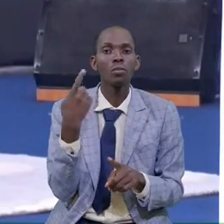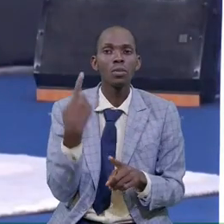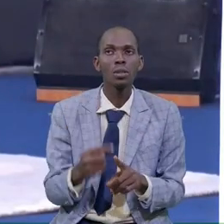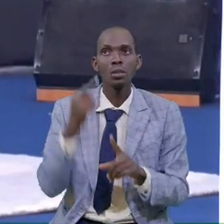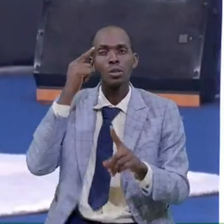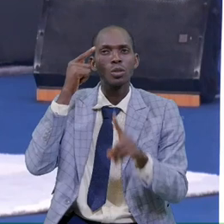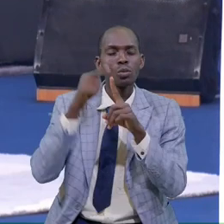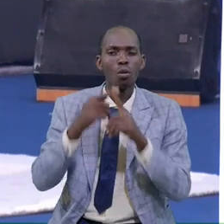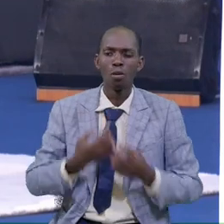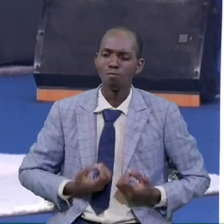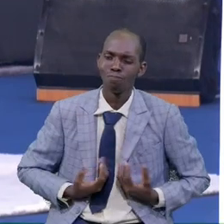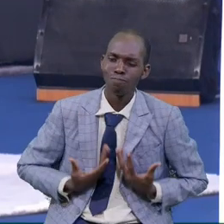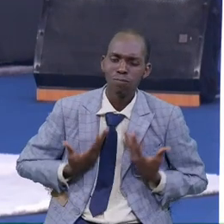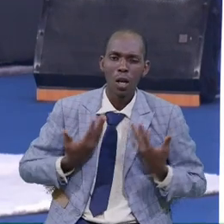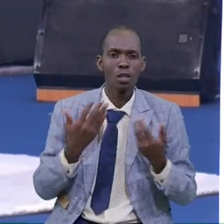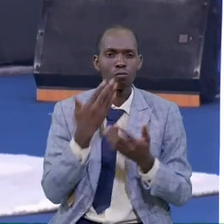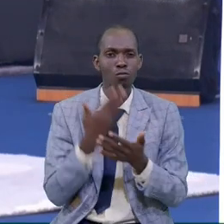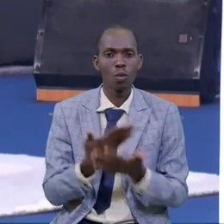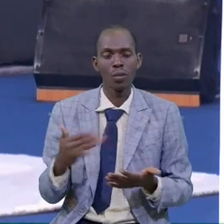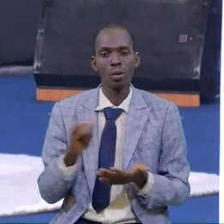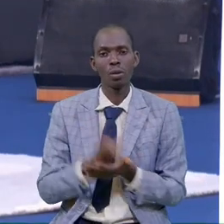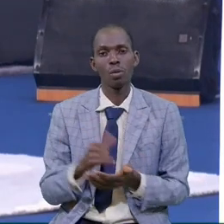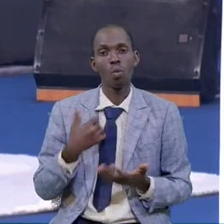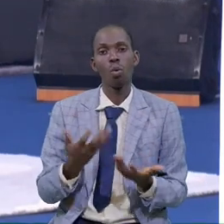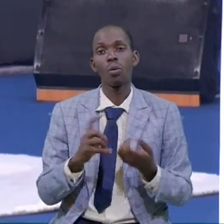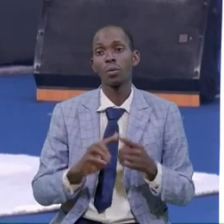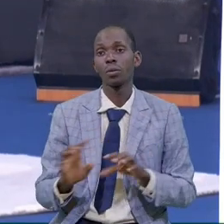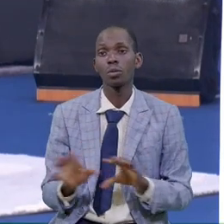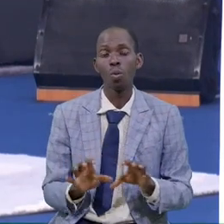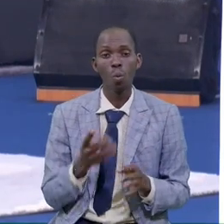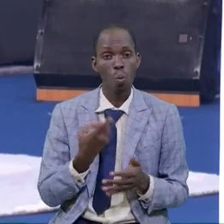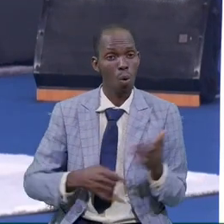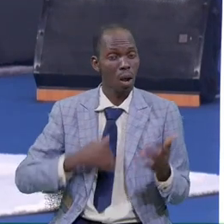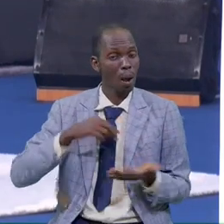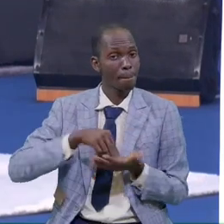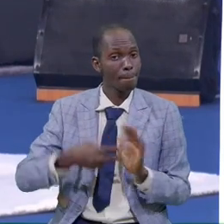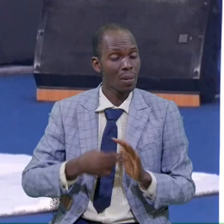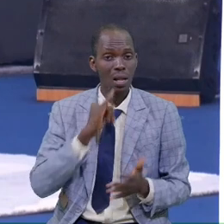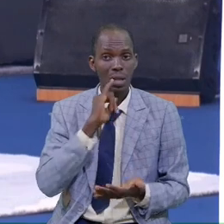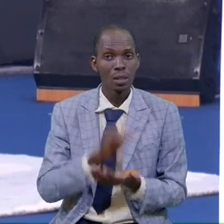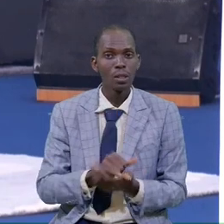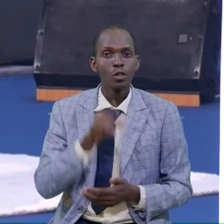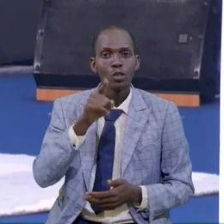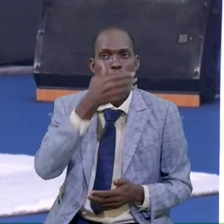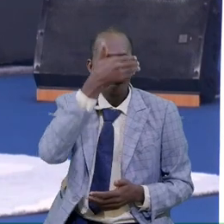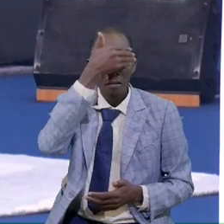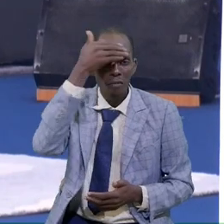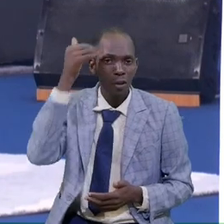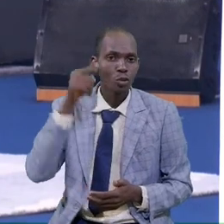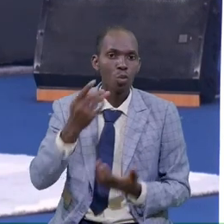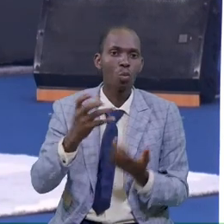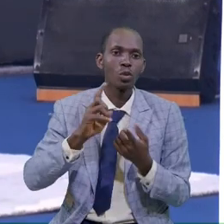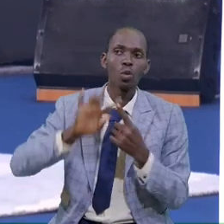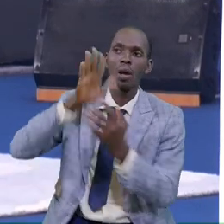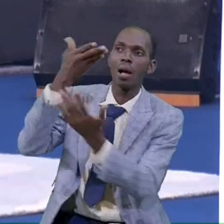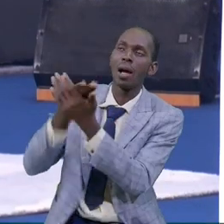des choses merveilleuses que nous devons faire. Ce que je veux dire, tu oublies que tu veux aller au sommet